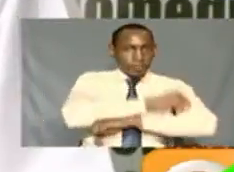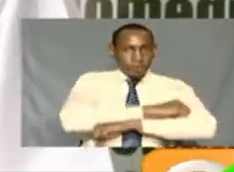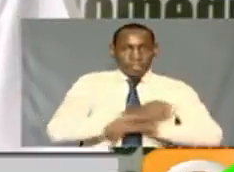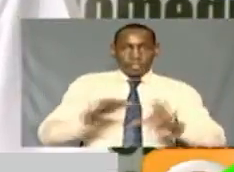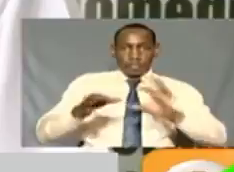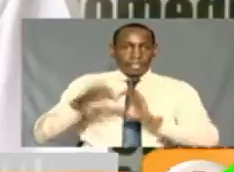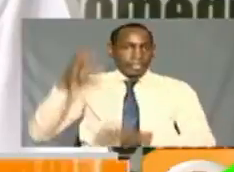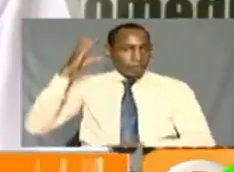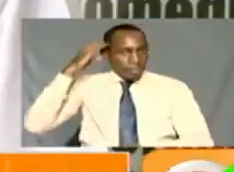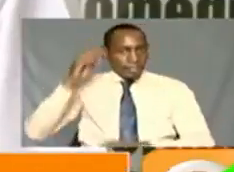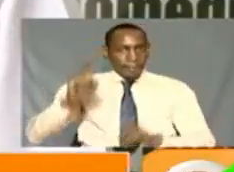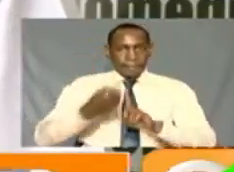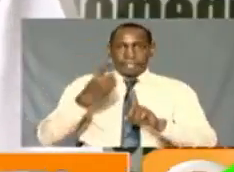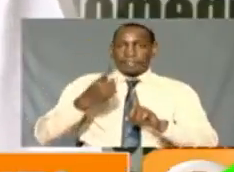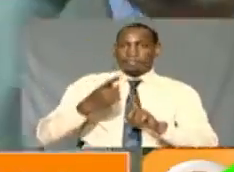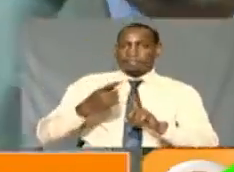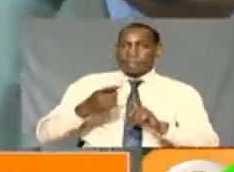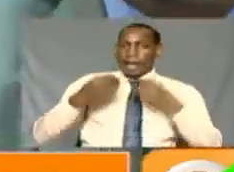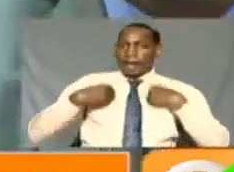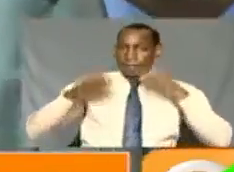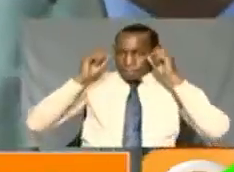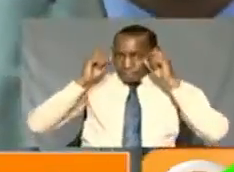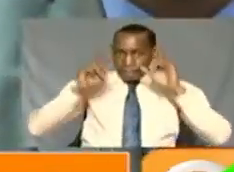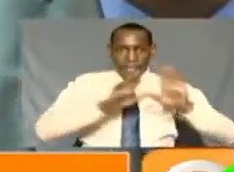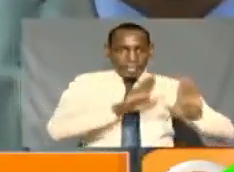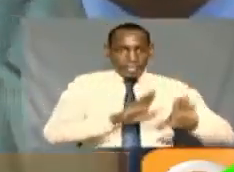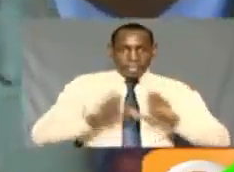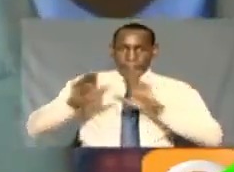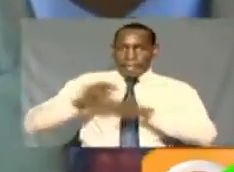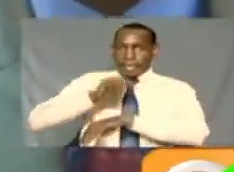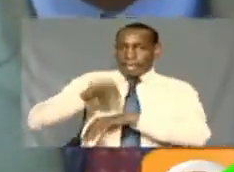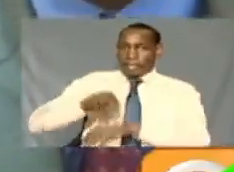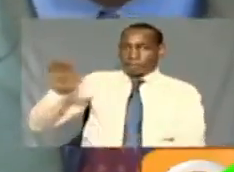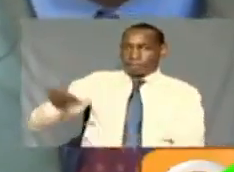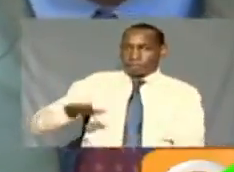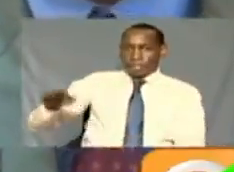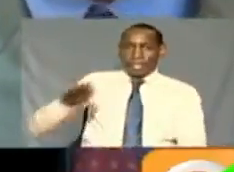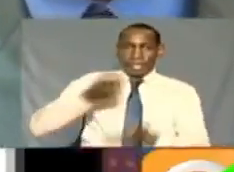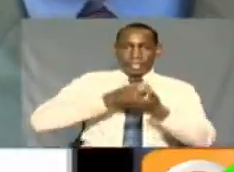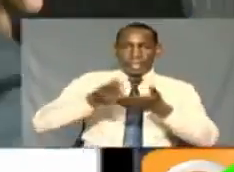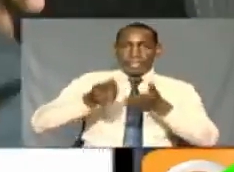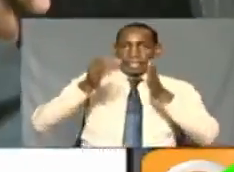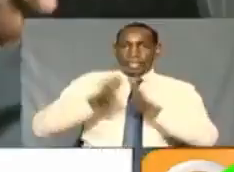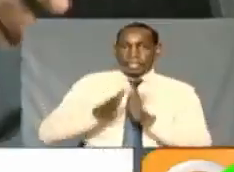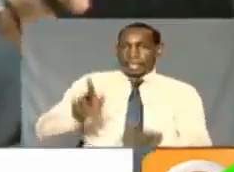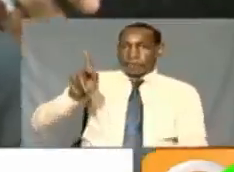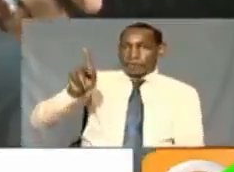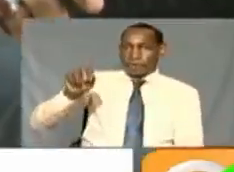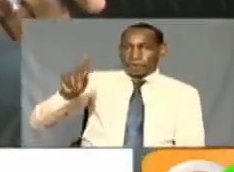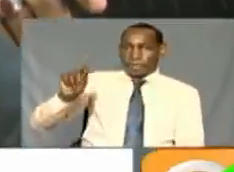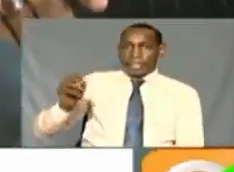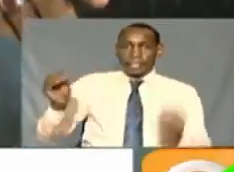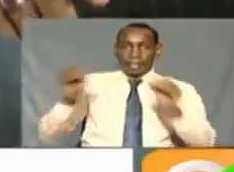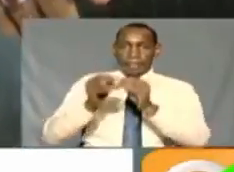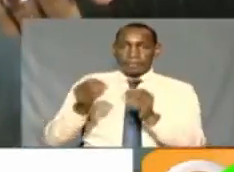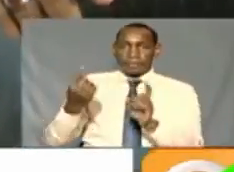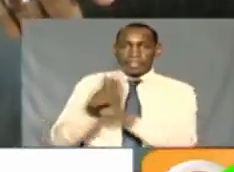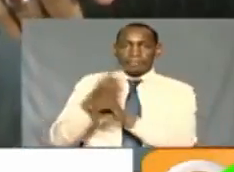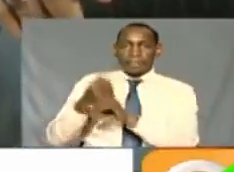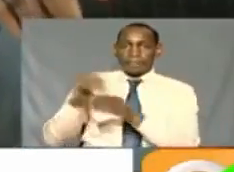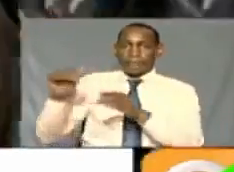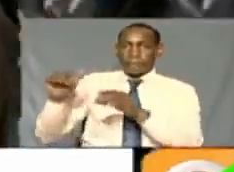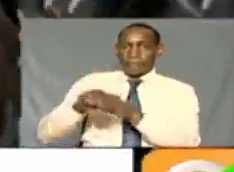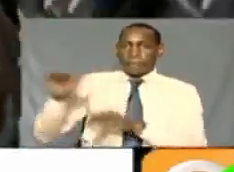undertaking massive awareness campaigns. Na katika bunge la kitaifa, katibu mkuu wa NAT Wilson Sosiona alikuwa na wabunge kadhaa kutoka eneo la